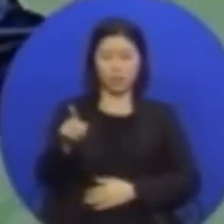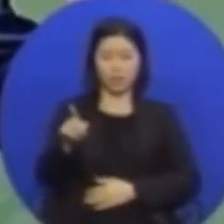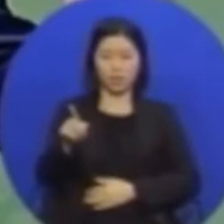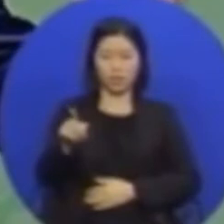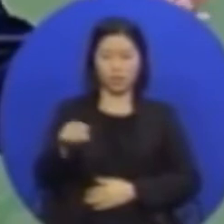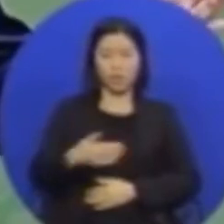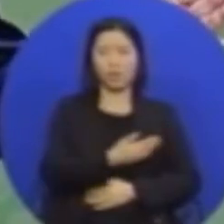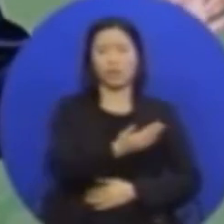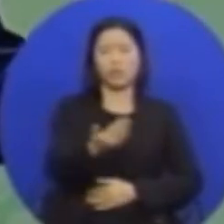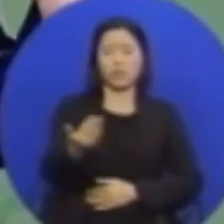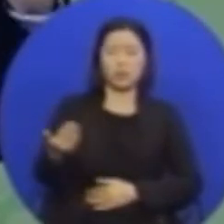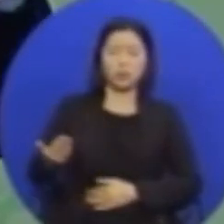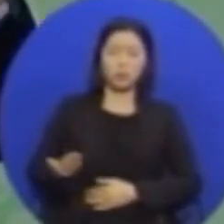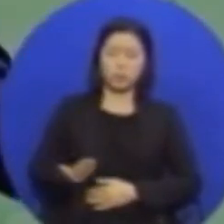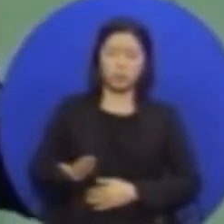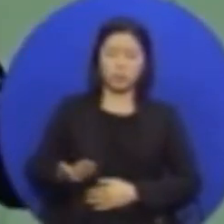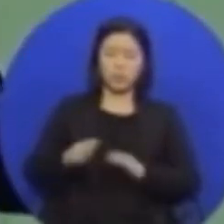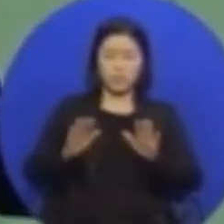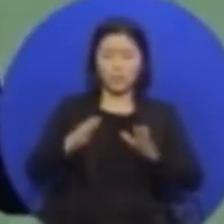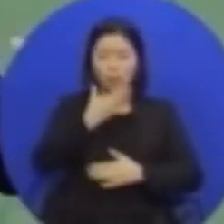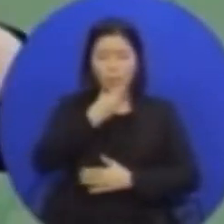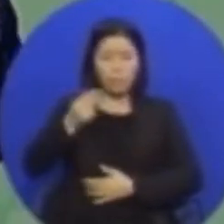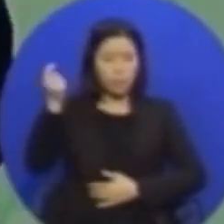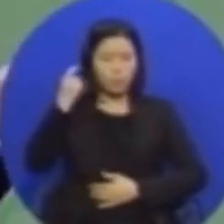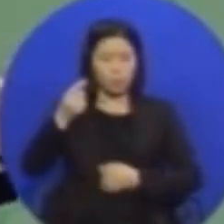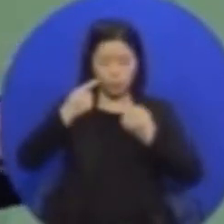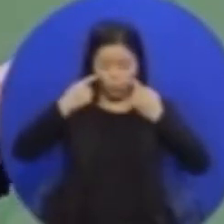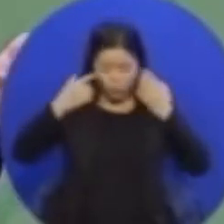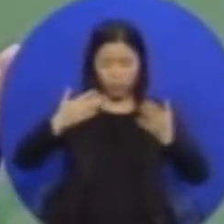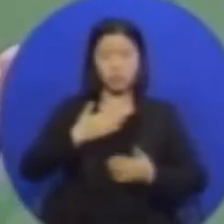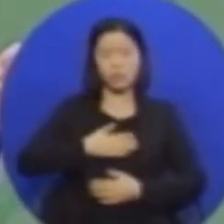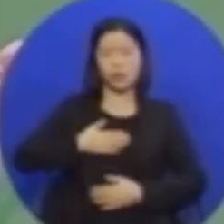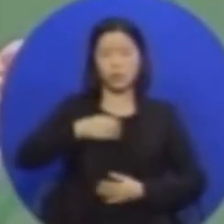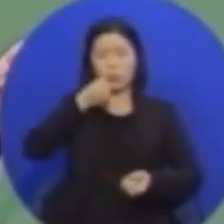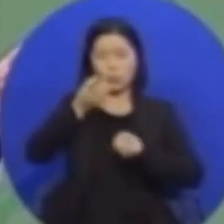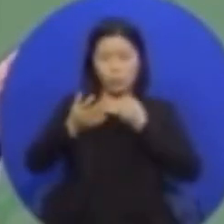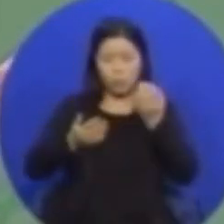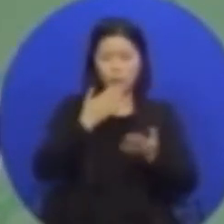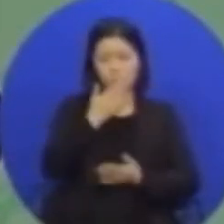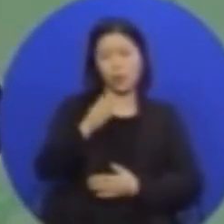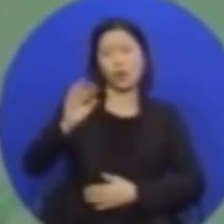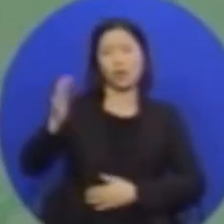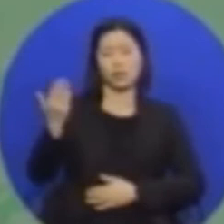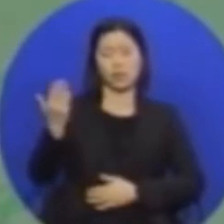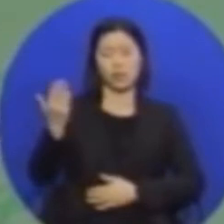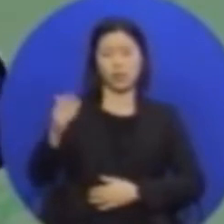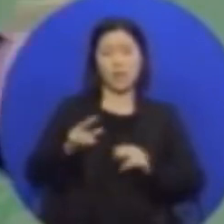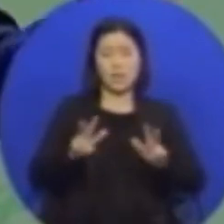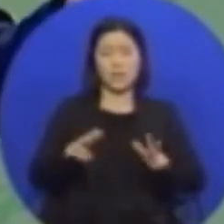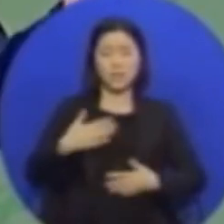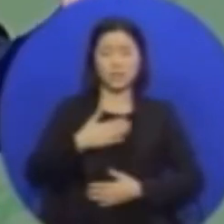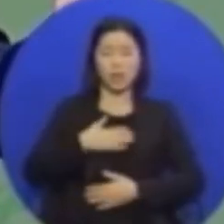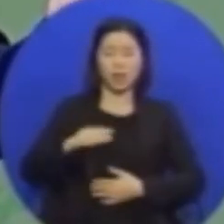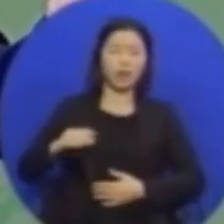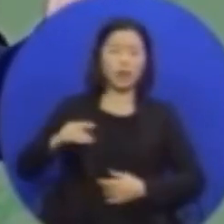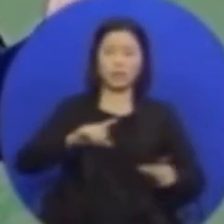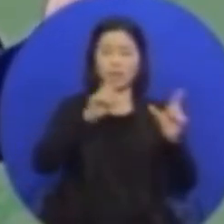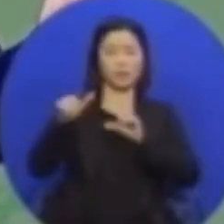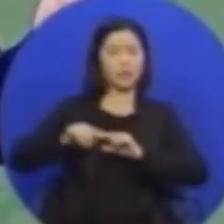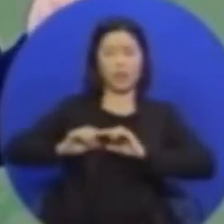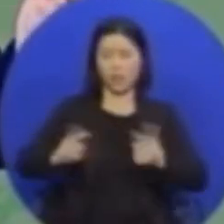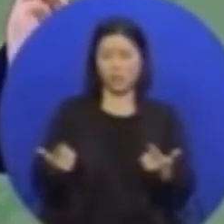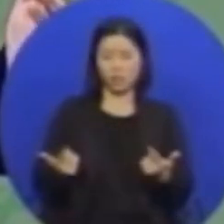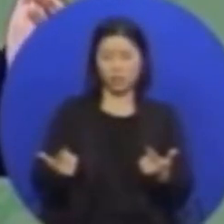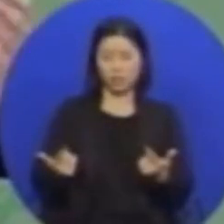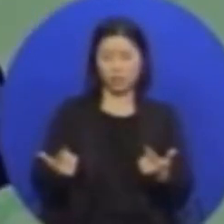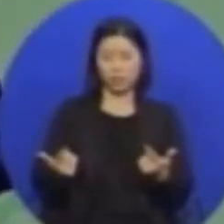유럽 운이 이제는 복음을 정확하게 알고 고백할 수 있어야 합니다 이제는 나는 사는 것이 아니에요